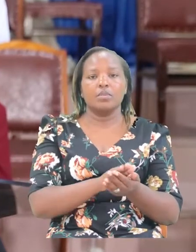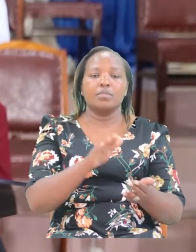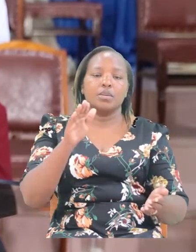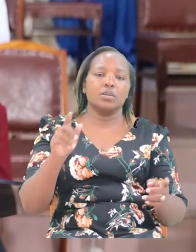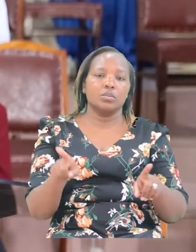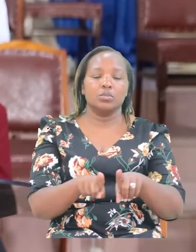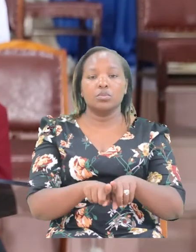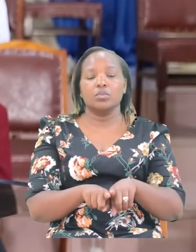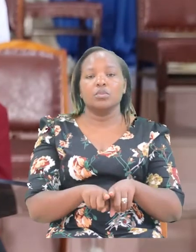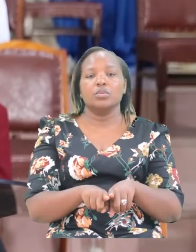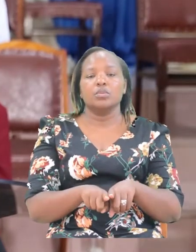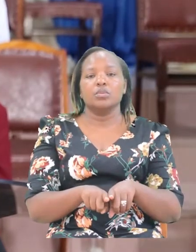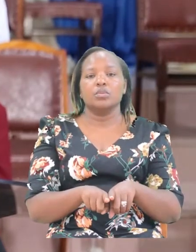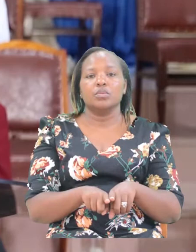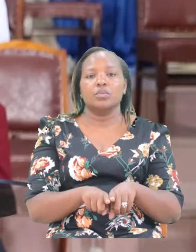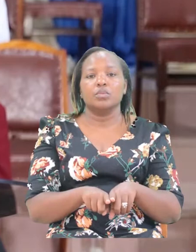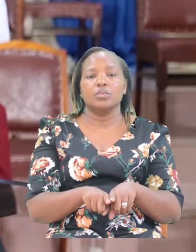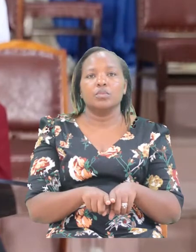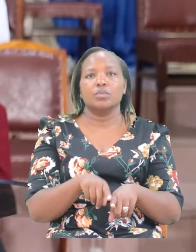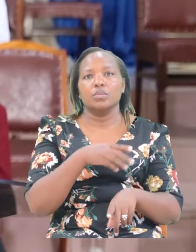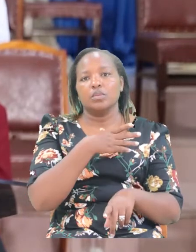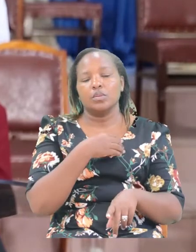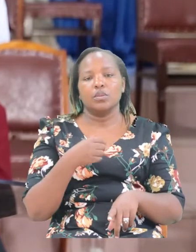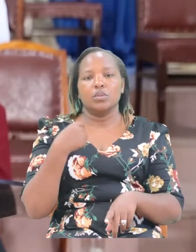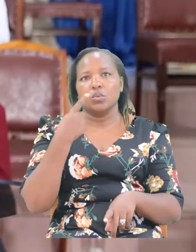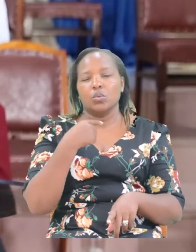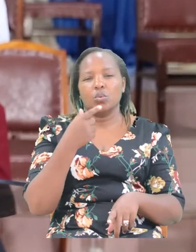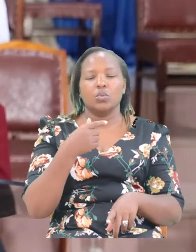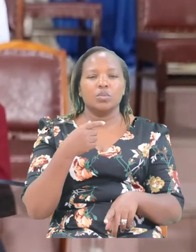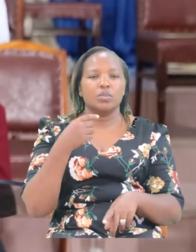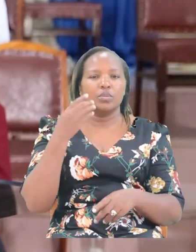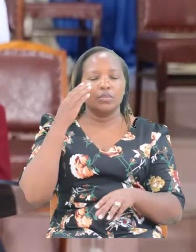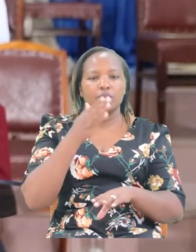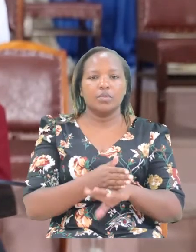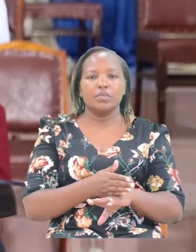pia. Na aliye dhalimu katika lililo dogo